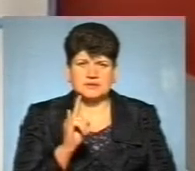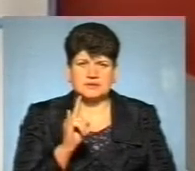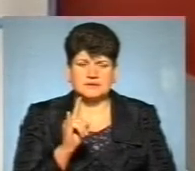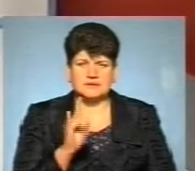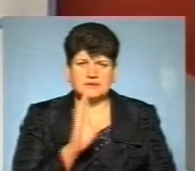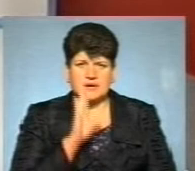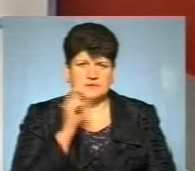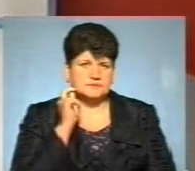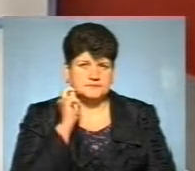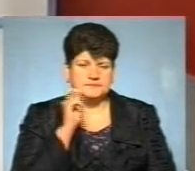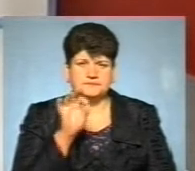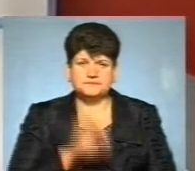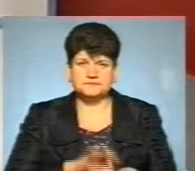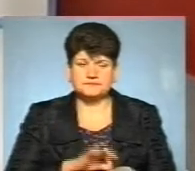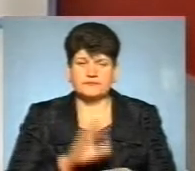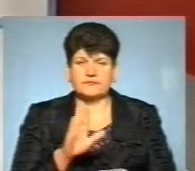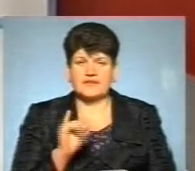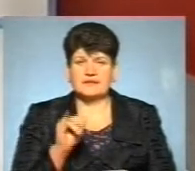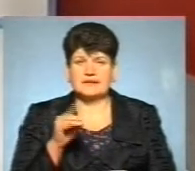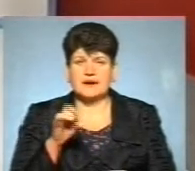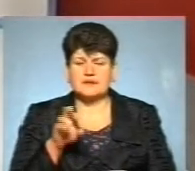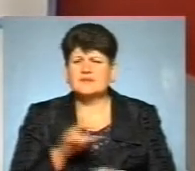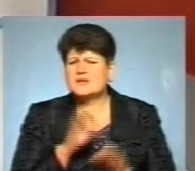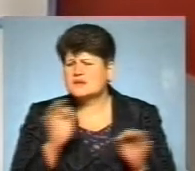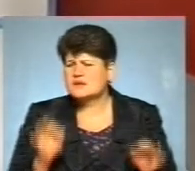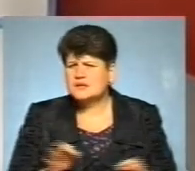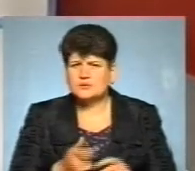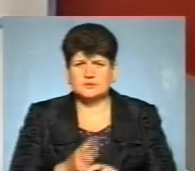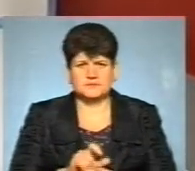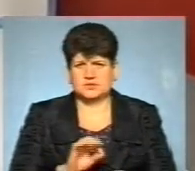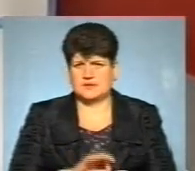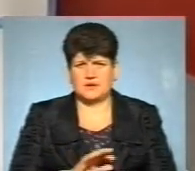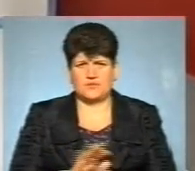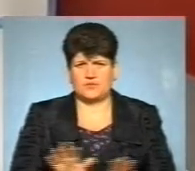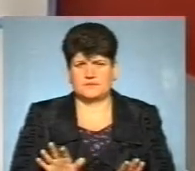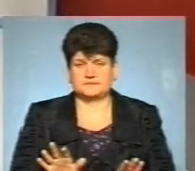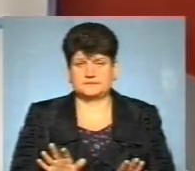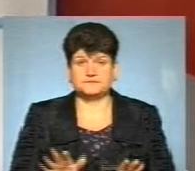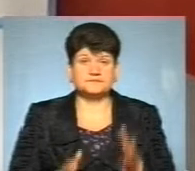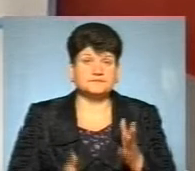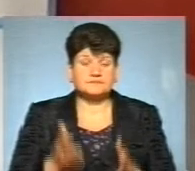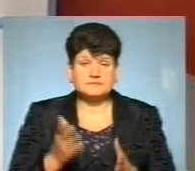віці перехворіла на вітряну віспу, вона більше ніколи в житті не хворіла. Якщо в